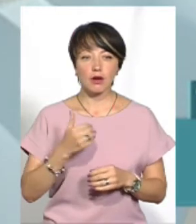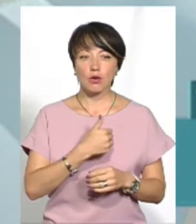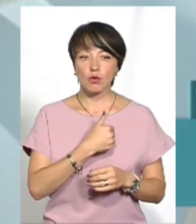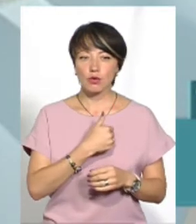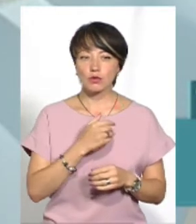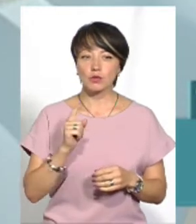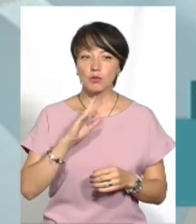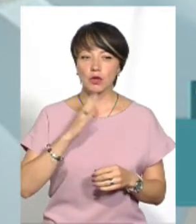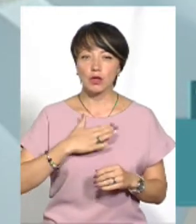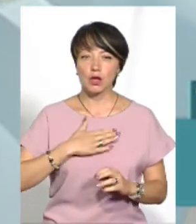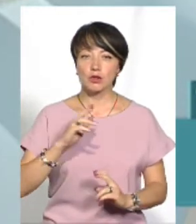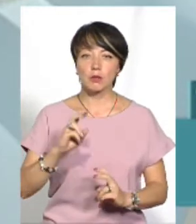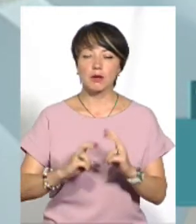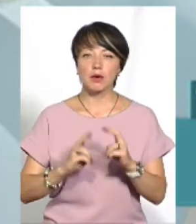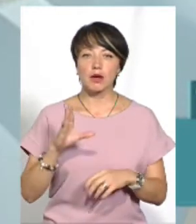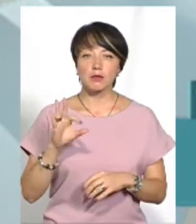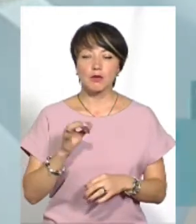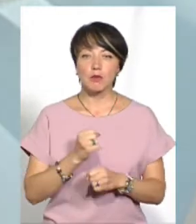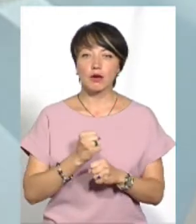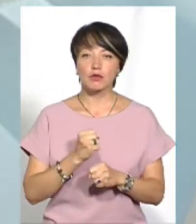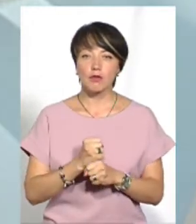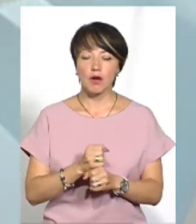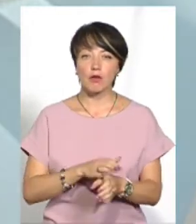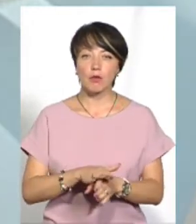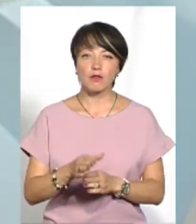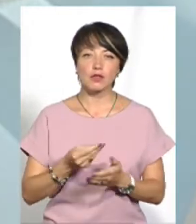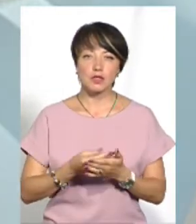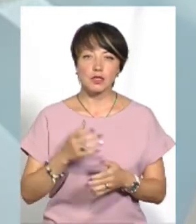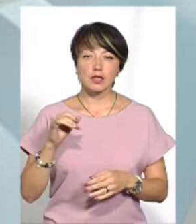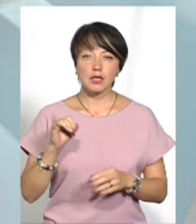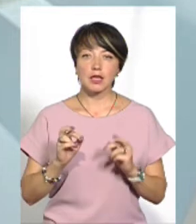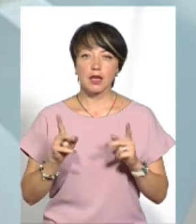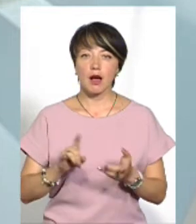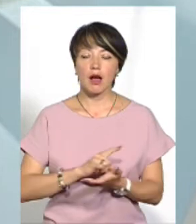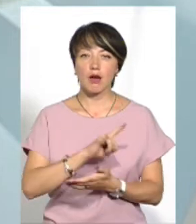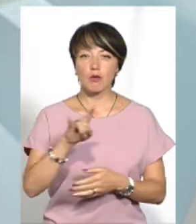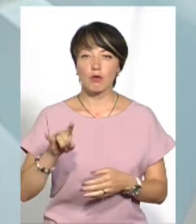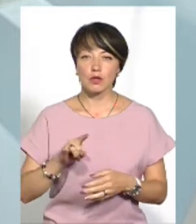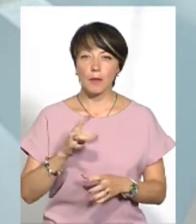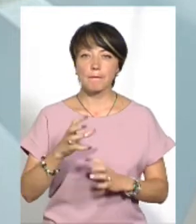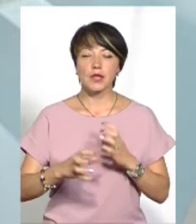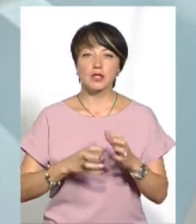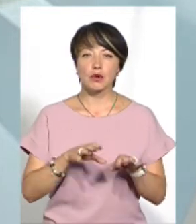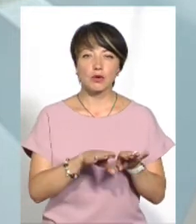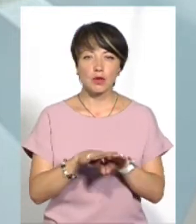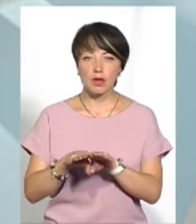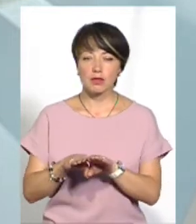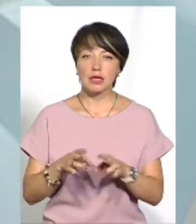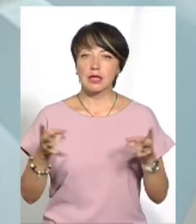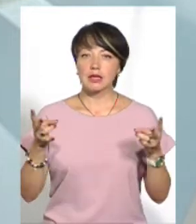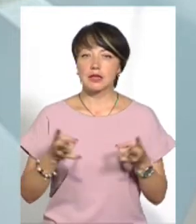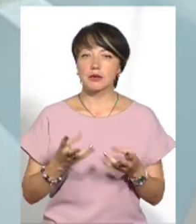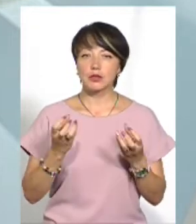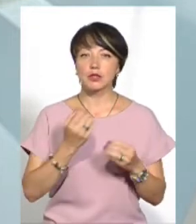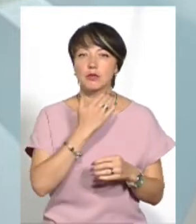щоб наше підприємство працювало повноцінно і працював як аеропорт міжнародного класу. Тому нам треба ще